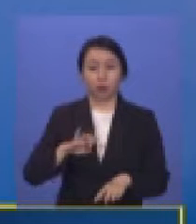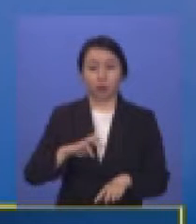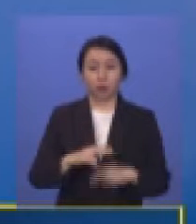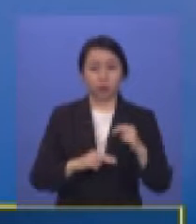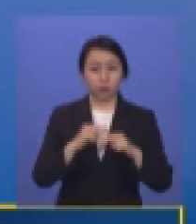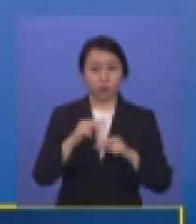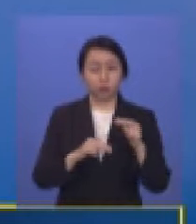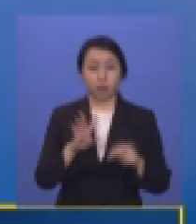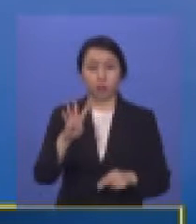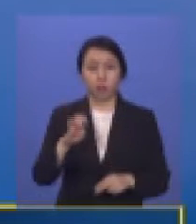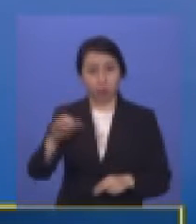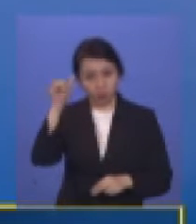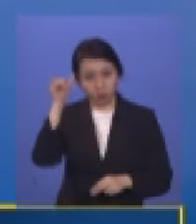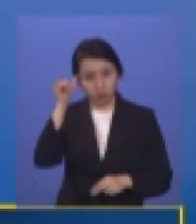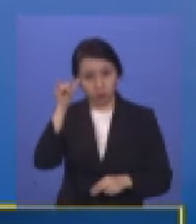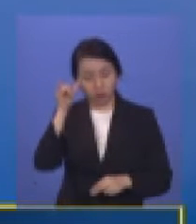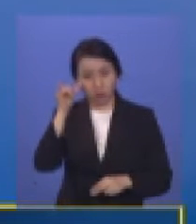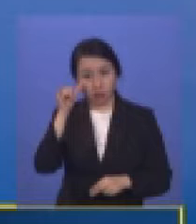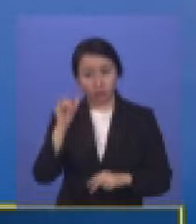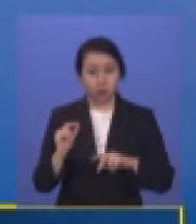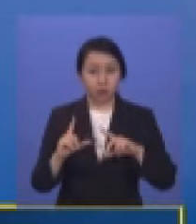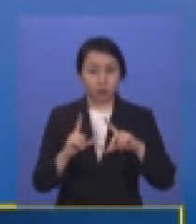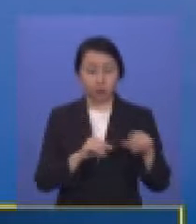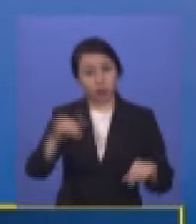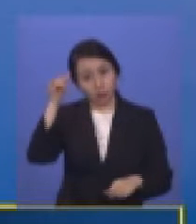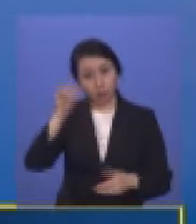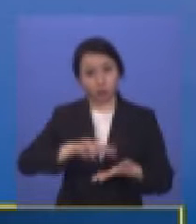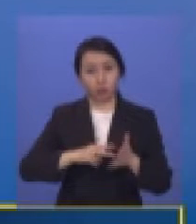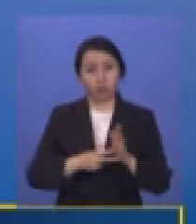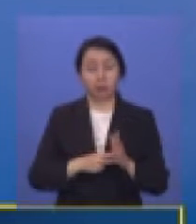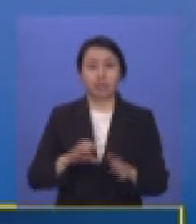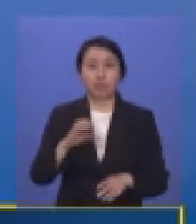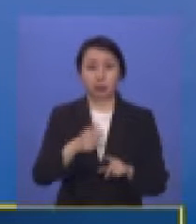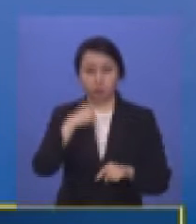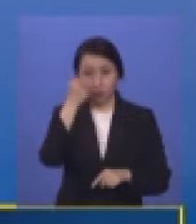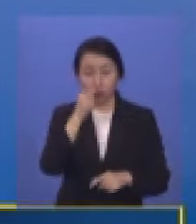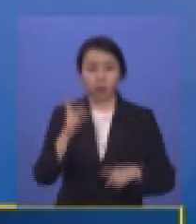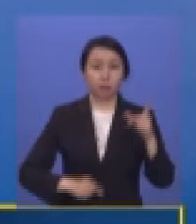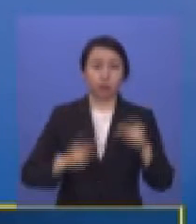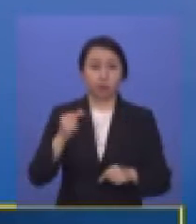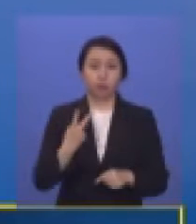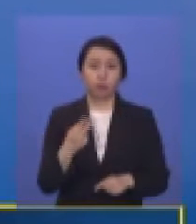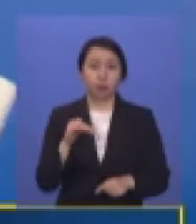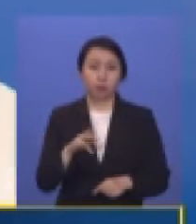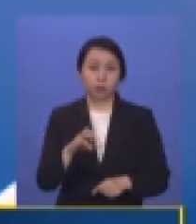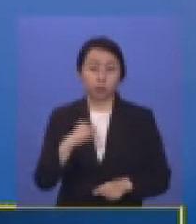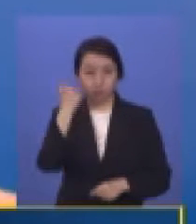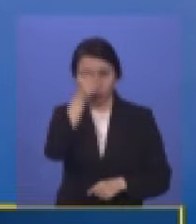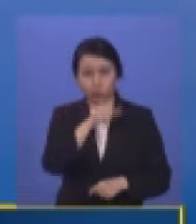строит ферму на 400 голов. Завоз КРС планируется в сентябре этого года. Надой молока составит 2000 тонн в